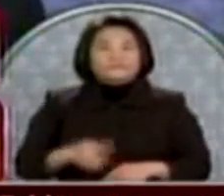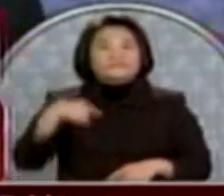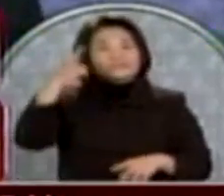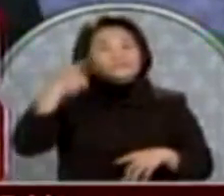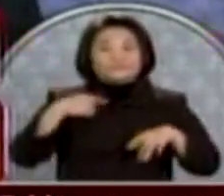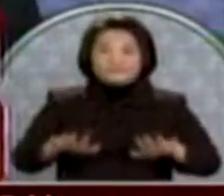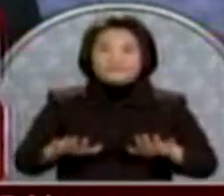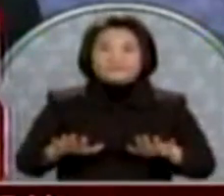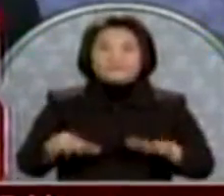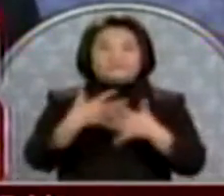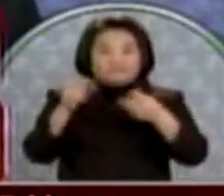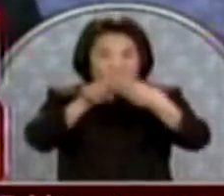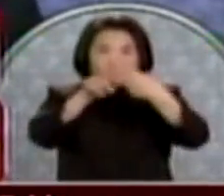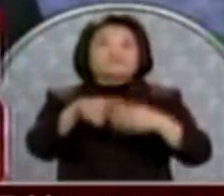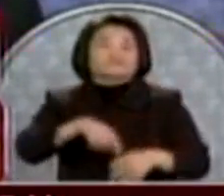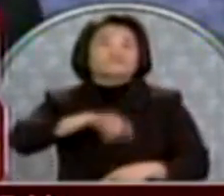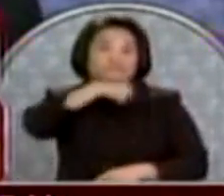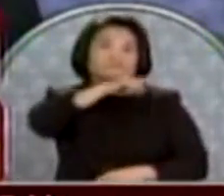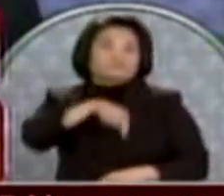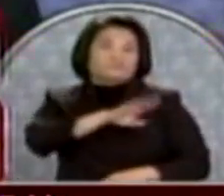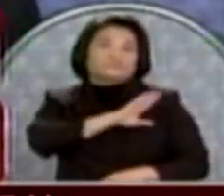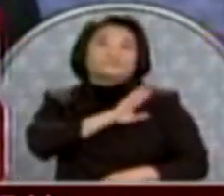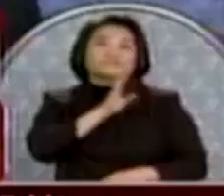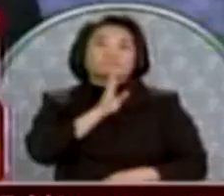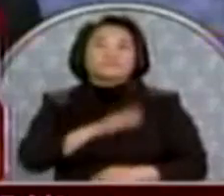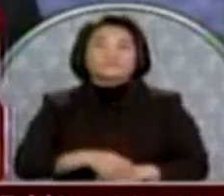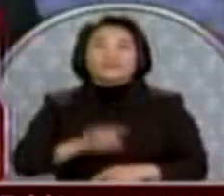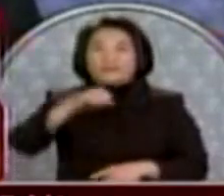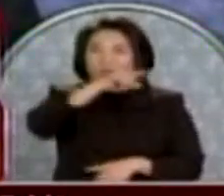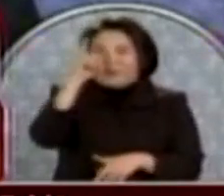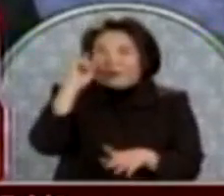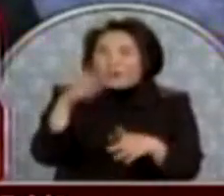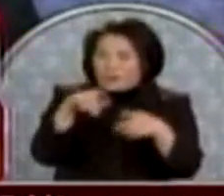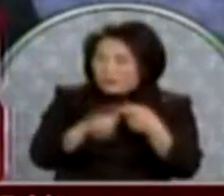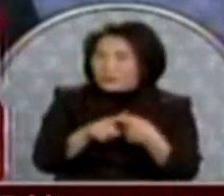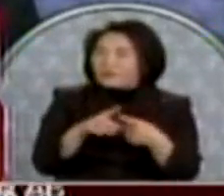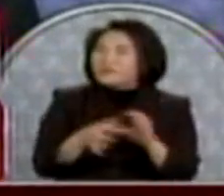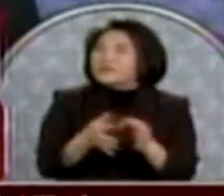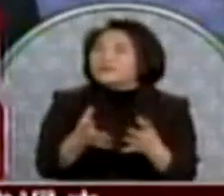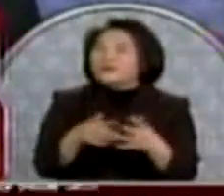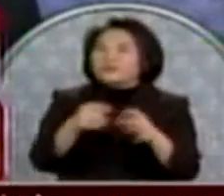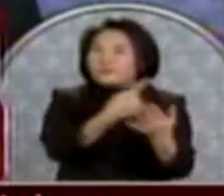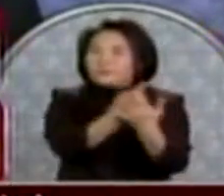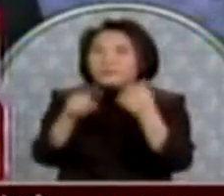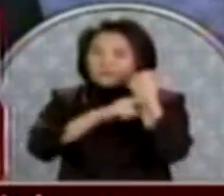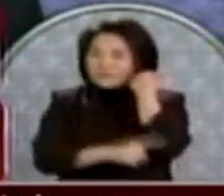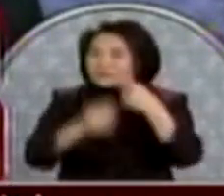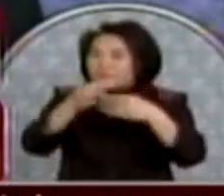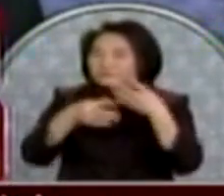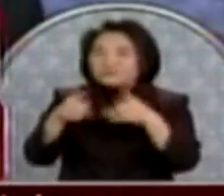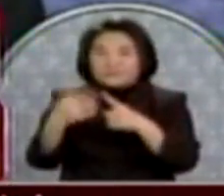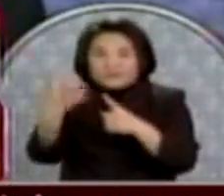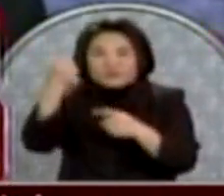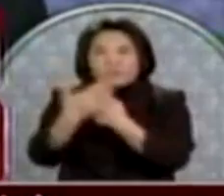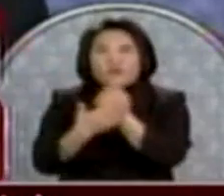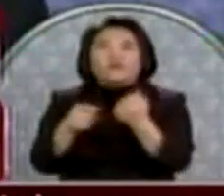们是一个现代化的民主国家，台湾之所以可贵，是我们所有的这些相关法令